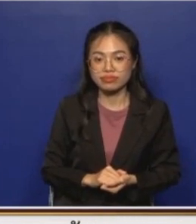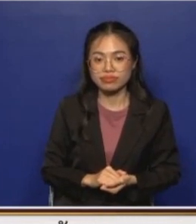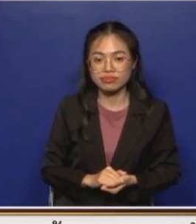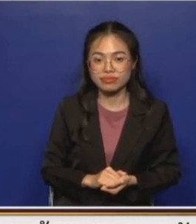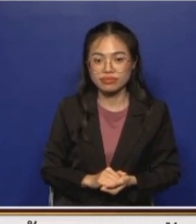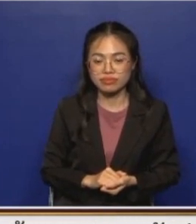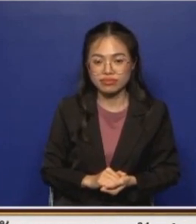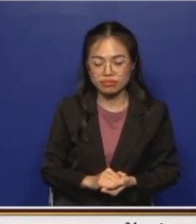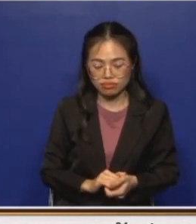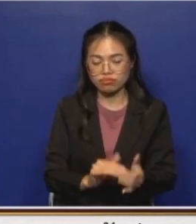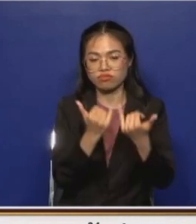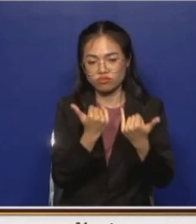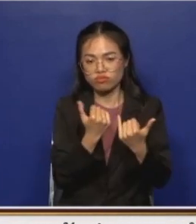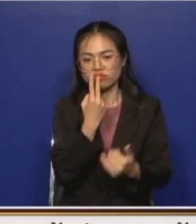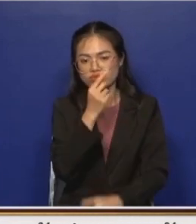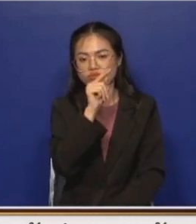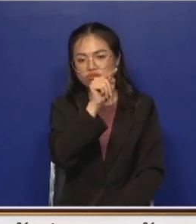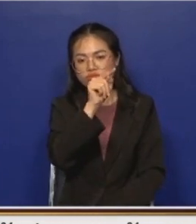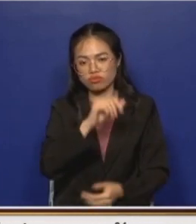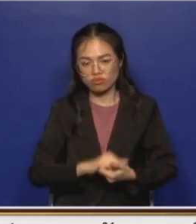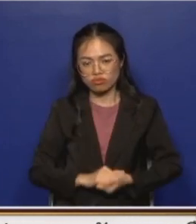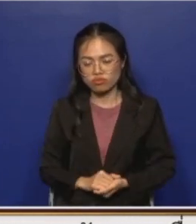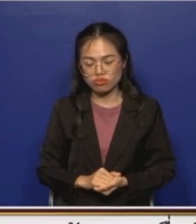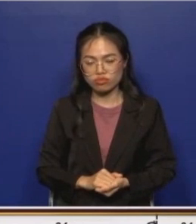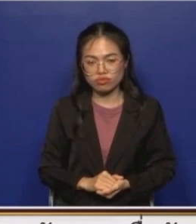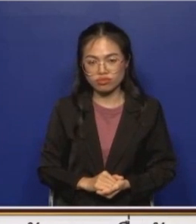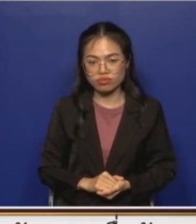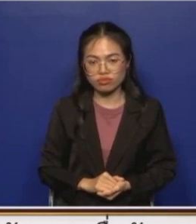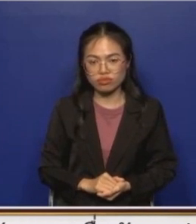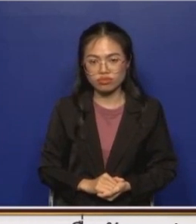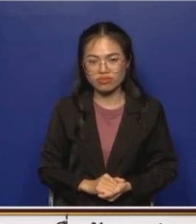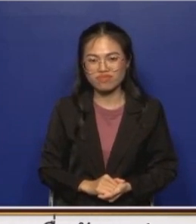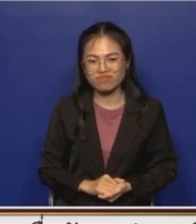ทศเนี่ยผมเอาง่ายๆนะพม่าได้ไป4ล้าน2โดส